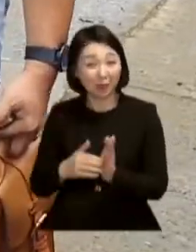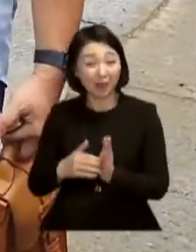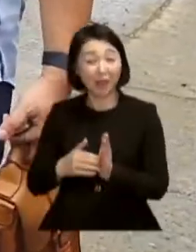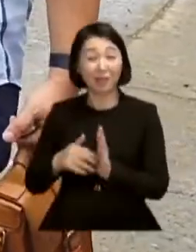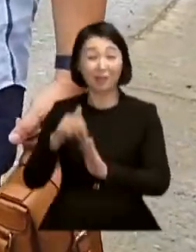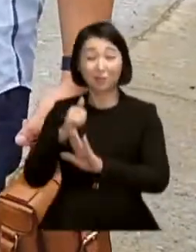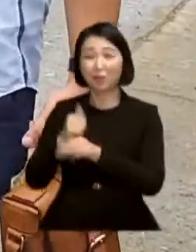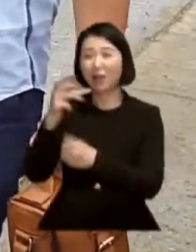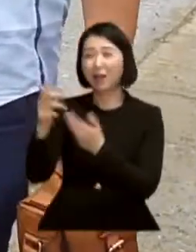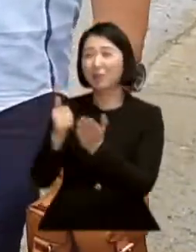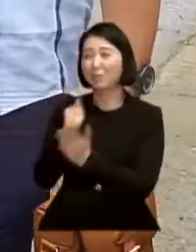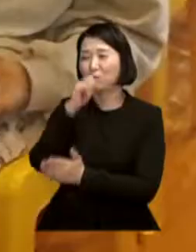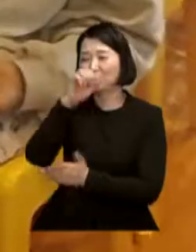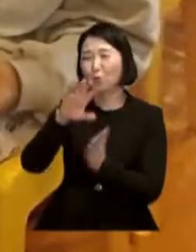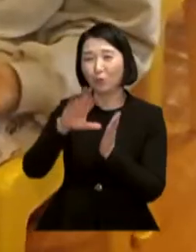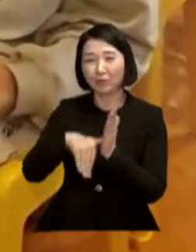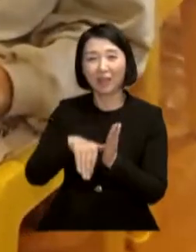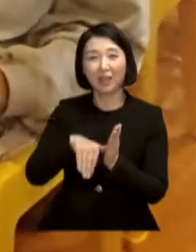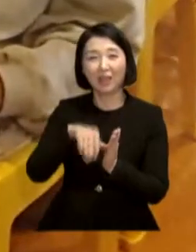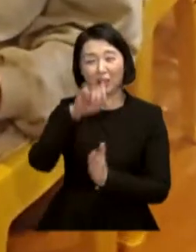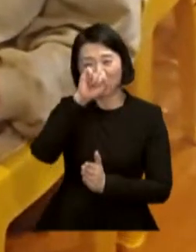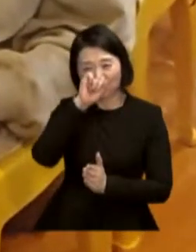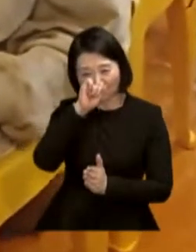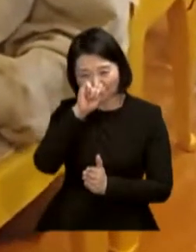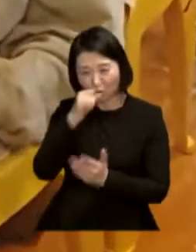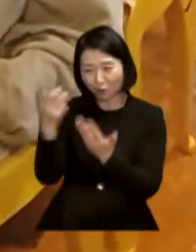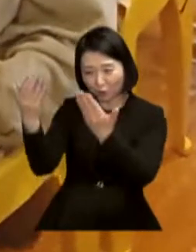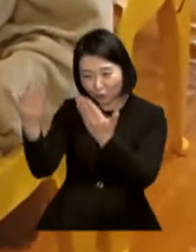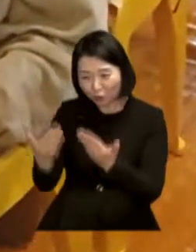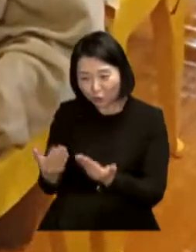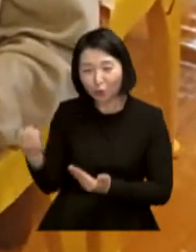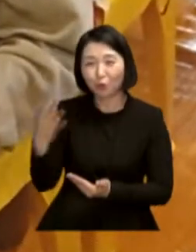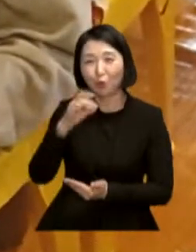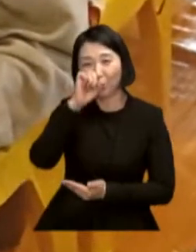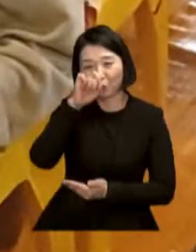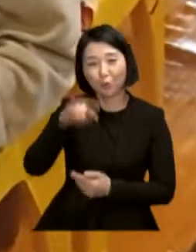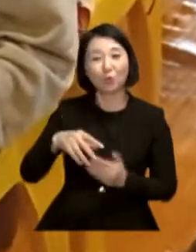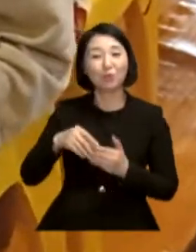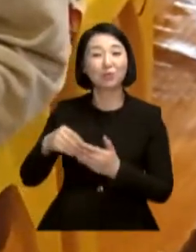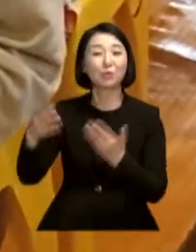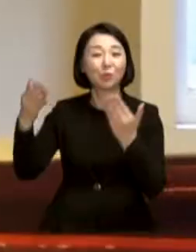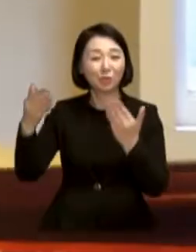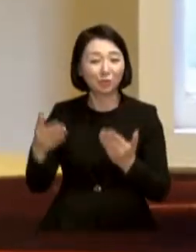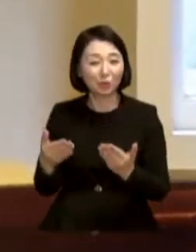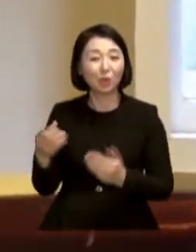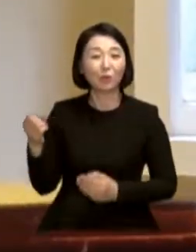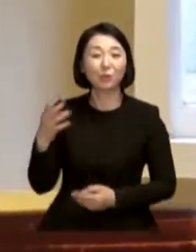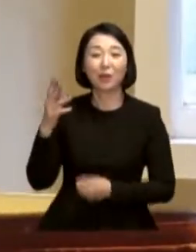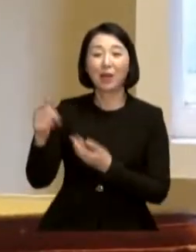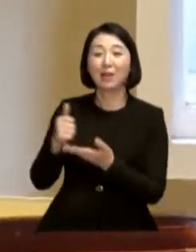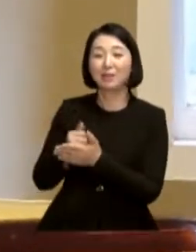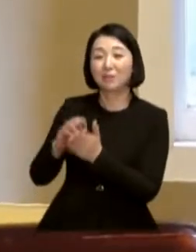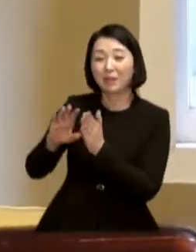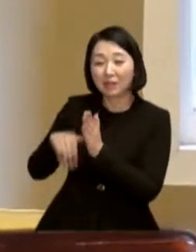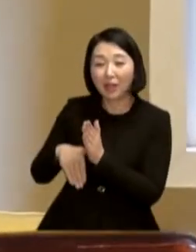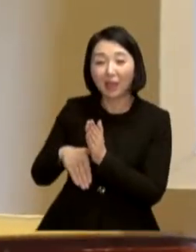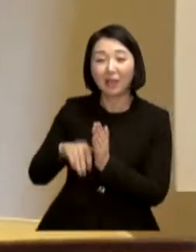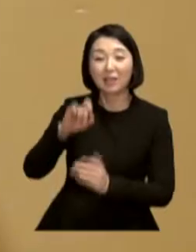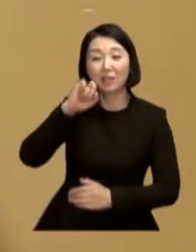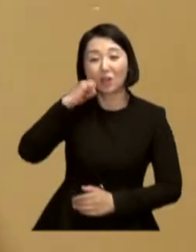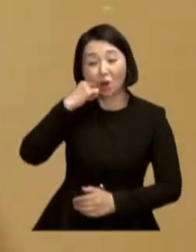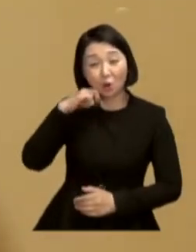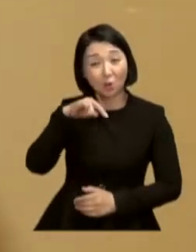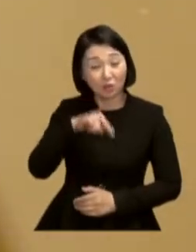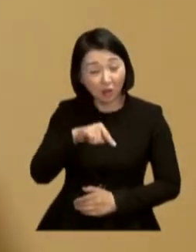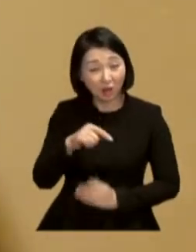하나님이 때마다 가장 좋은 것으로 채우시고 가장 좋은 것으로 인도하시길 그리고 하나님의 때에 이